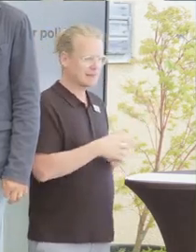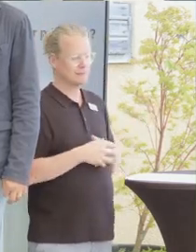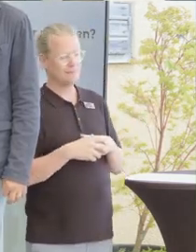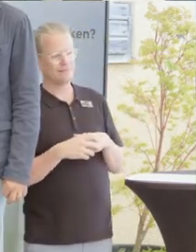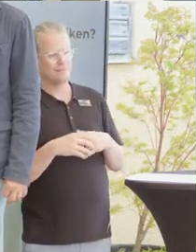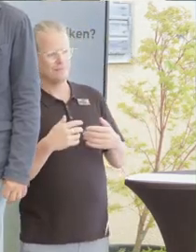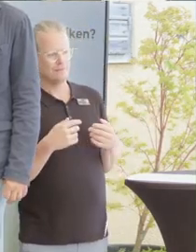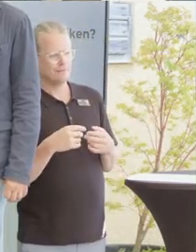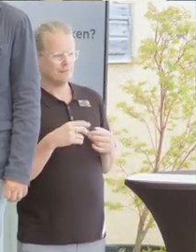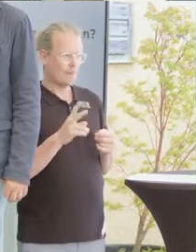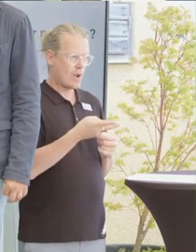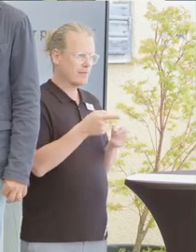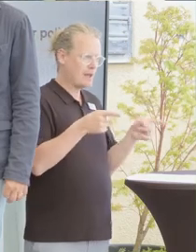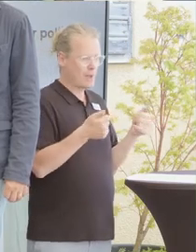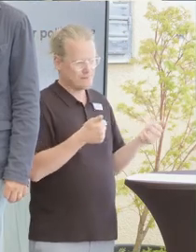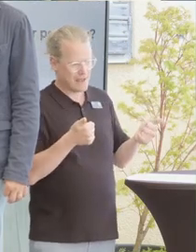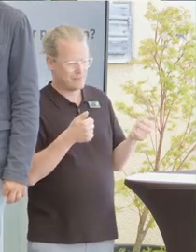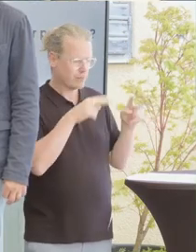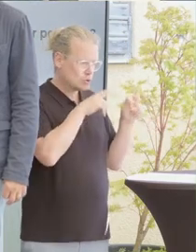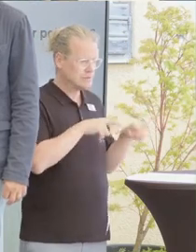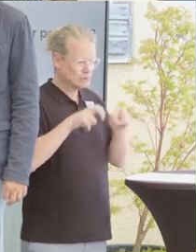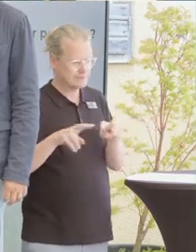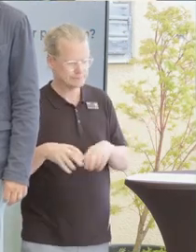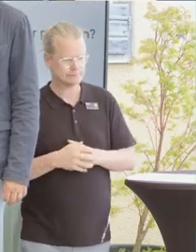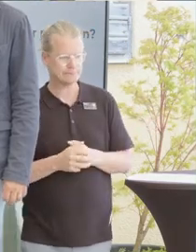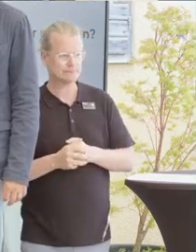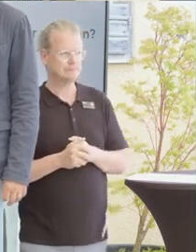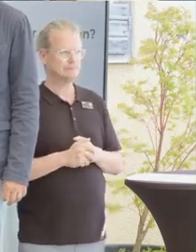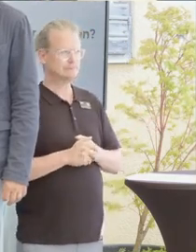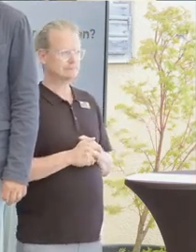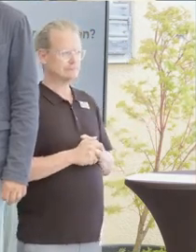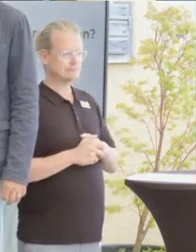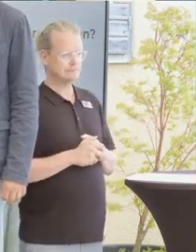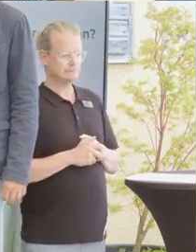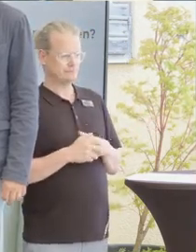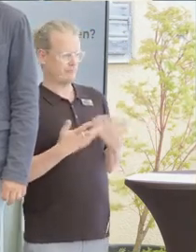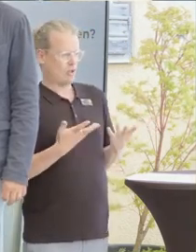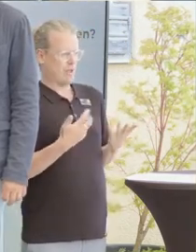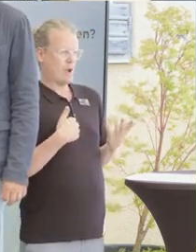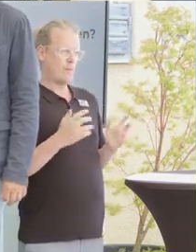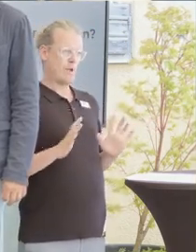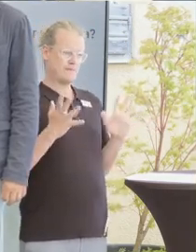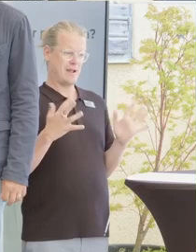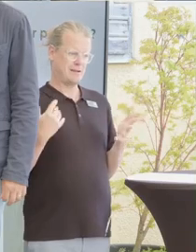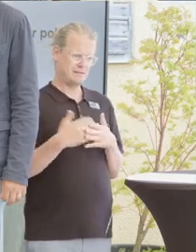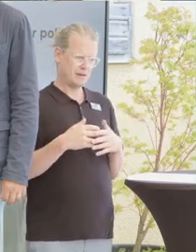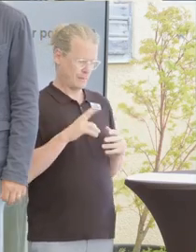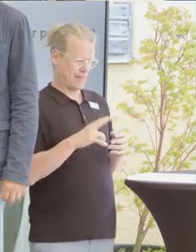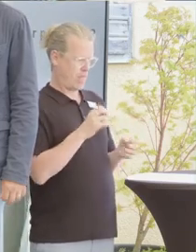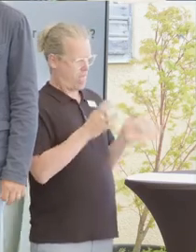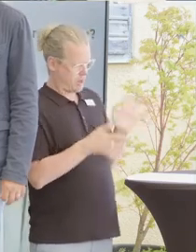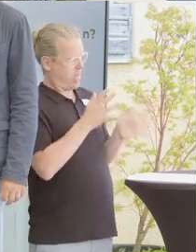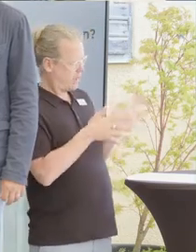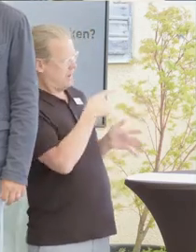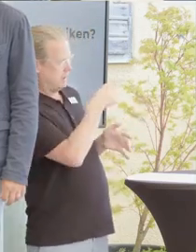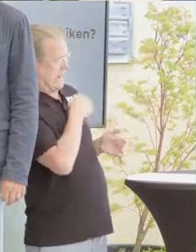forskningens behov. Men det som jag upplever en osäkerhet från regeringen i dagsläget, det är ju en oklarhet